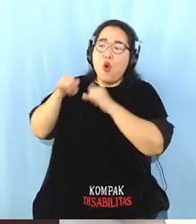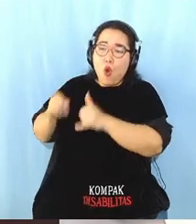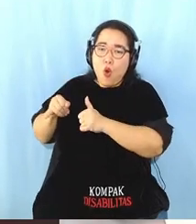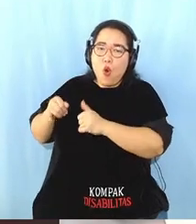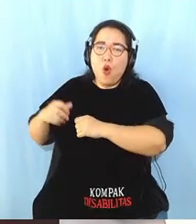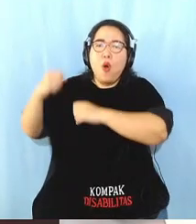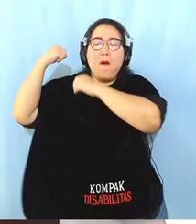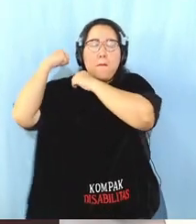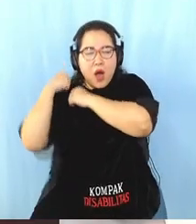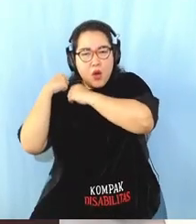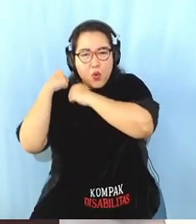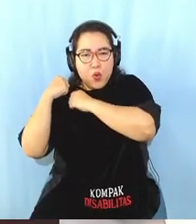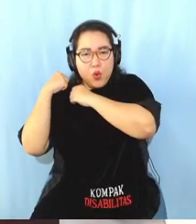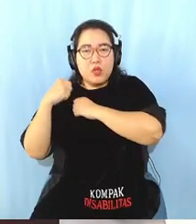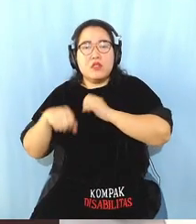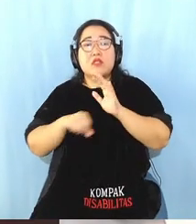di Golgota,